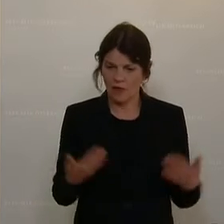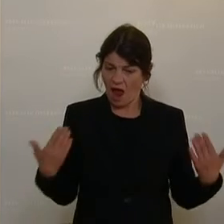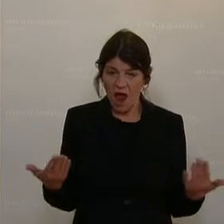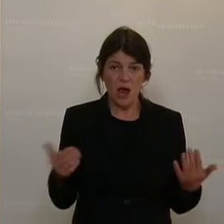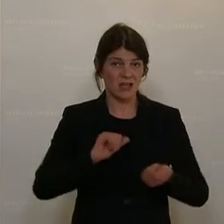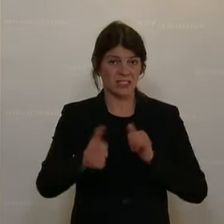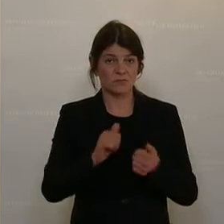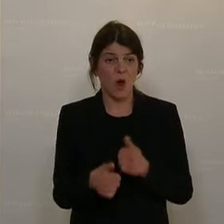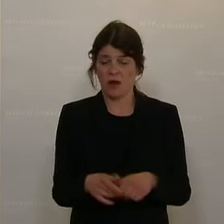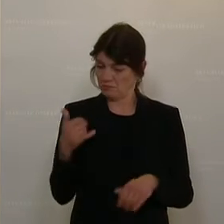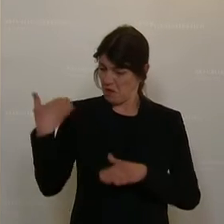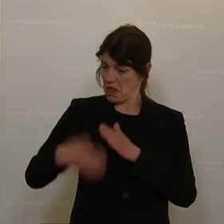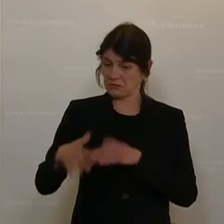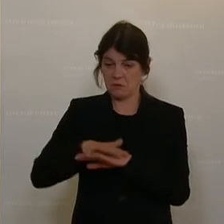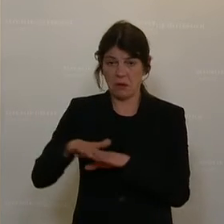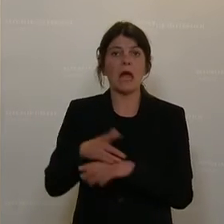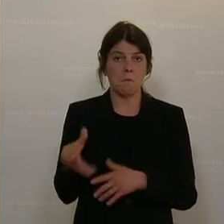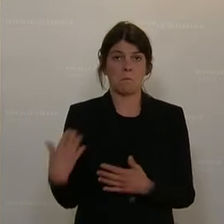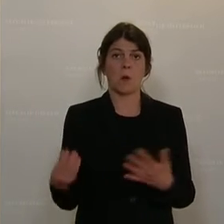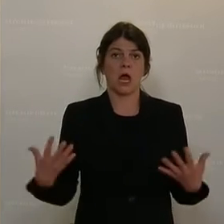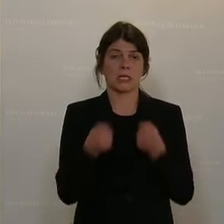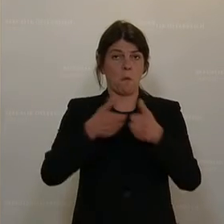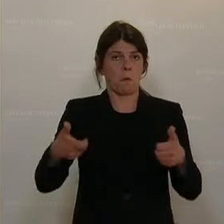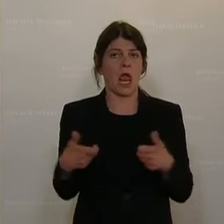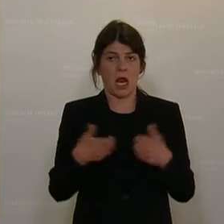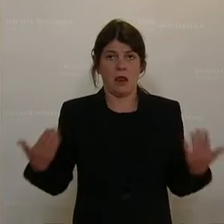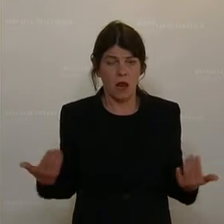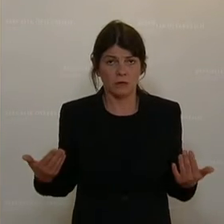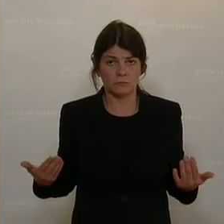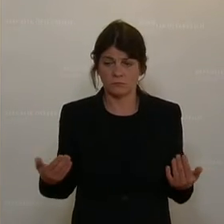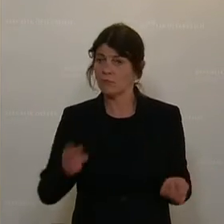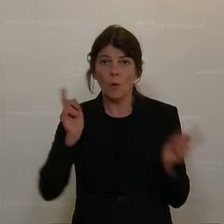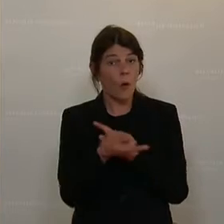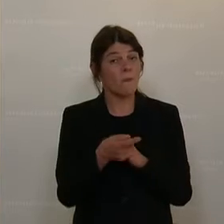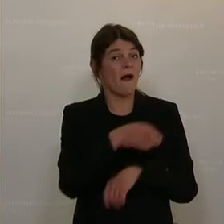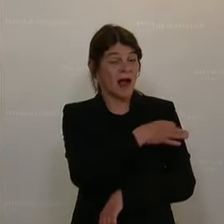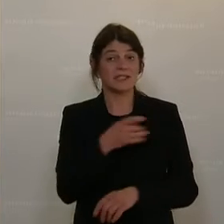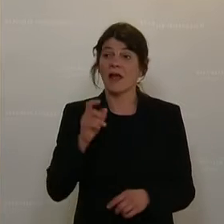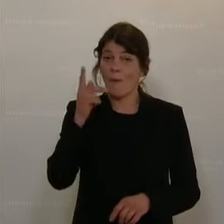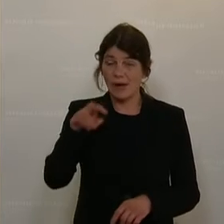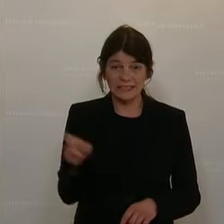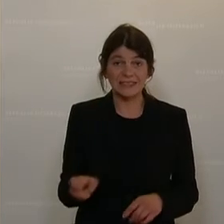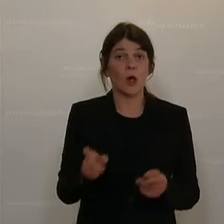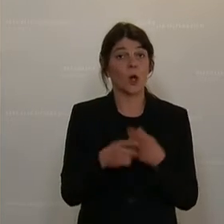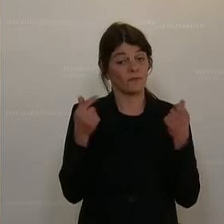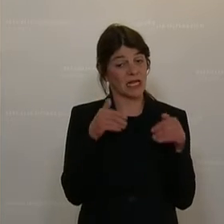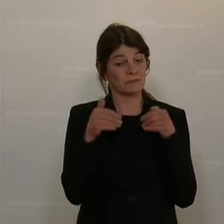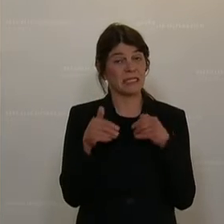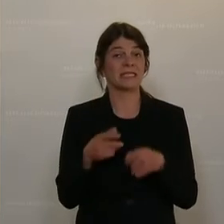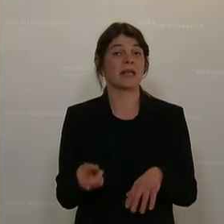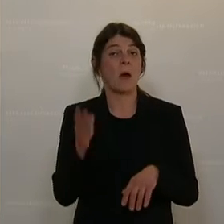Aber der Sport hat als letzter Bereich ein Rettungspaket erhalten. Im Gegensatz zu Kanzler Kurz und Finanzminister Blümel zum